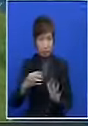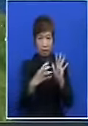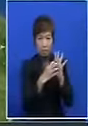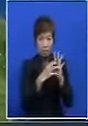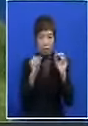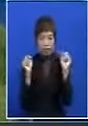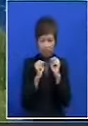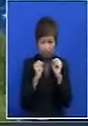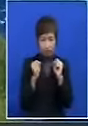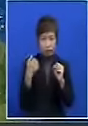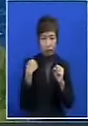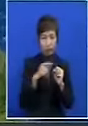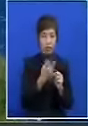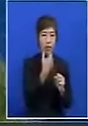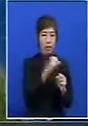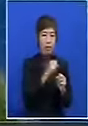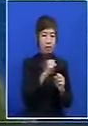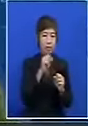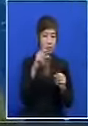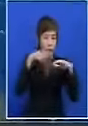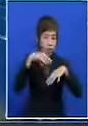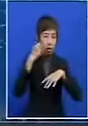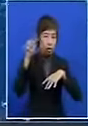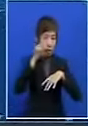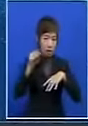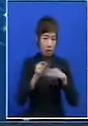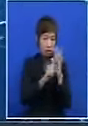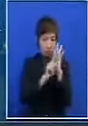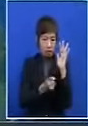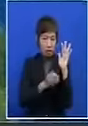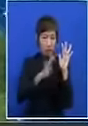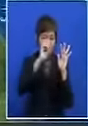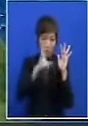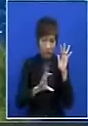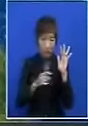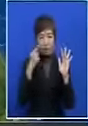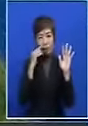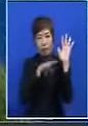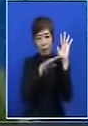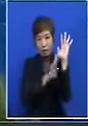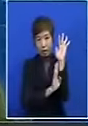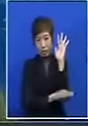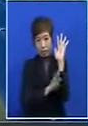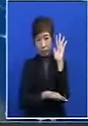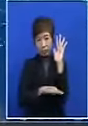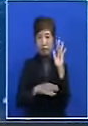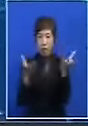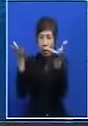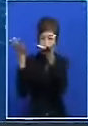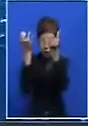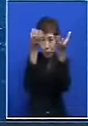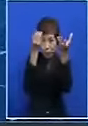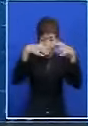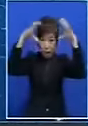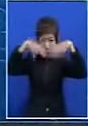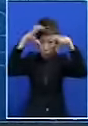ถึงหนาวกับมีฝนบางแห่งร้อยละ10ของพื้นที่อุณหภูมิต่ำสุด14องศาเซลเซียสภาคใต้ฝั่งตะวันออกมีเมฆเป็นส่วนมากกับฝนฟ้า